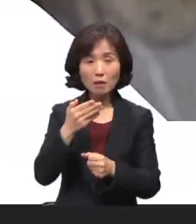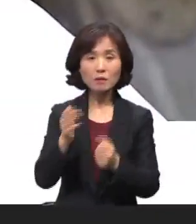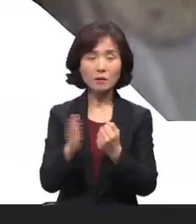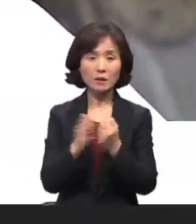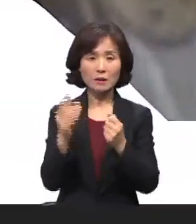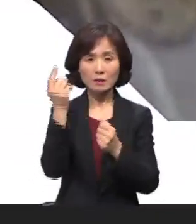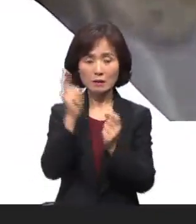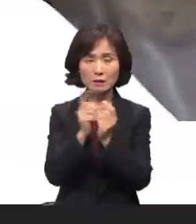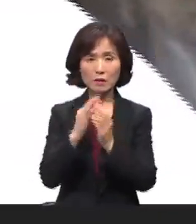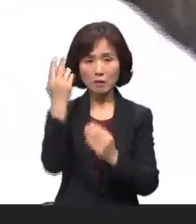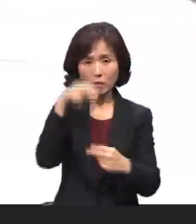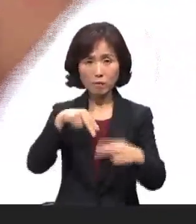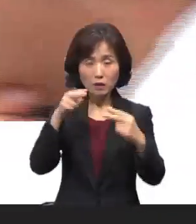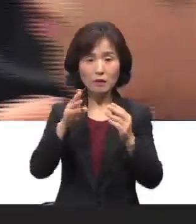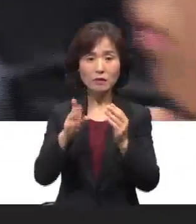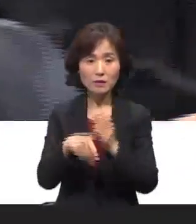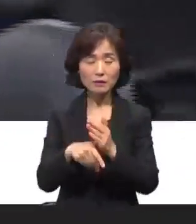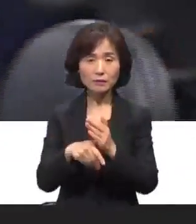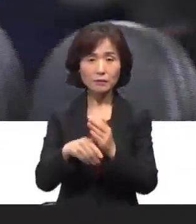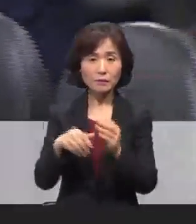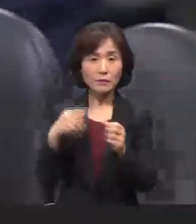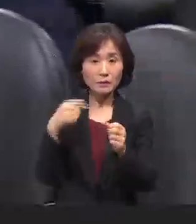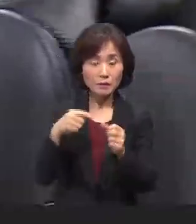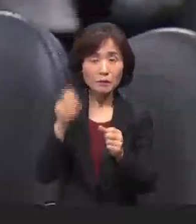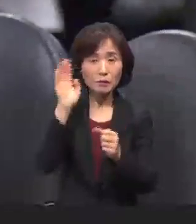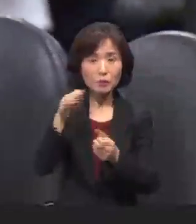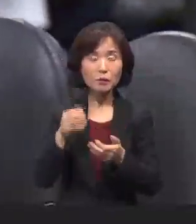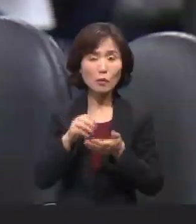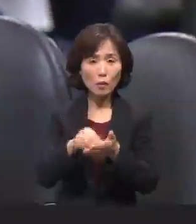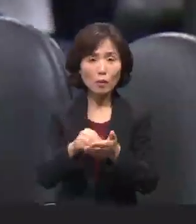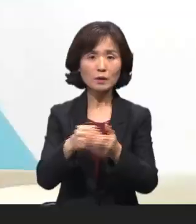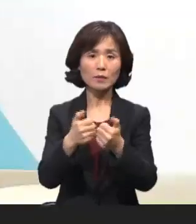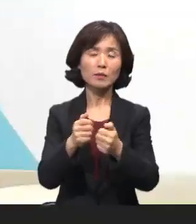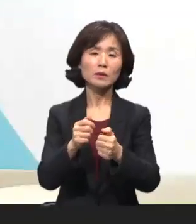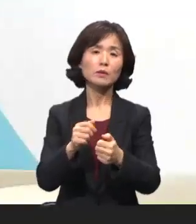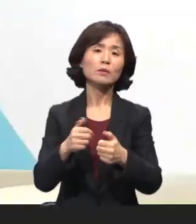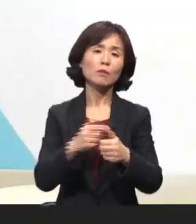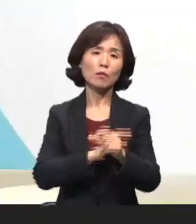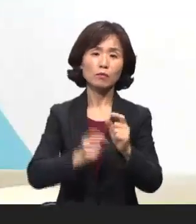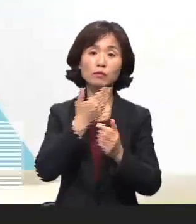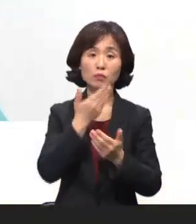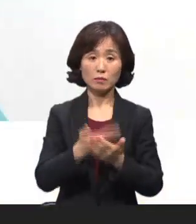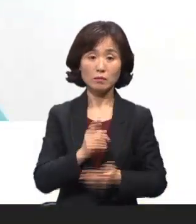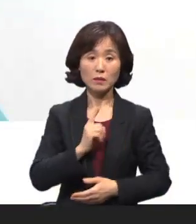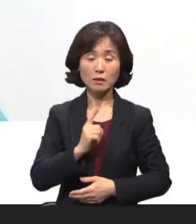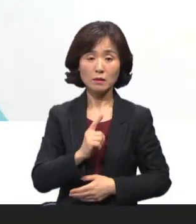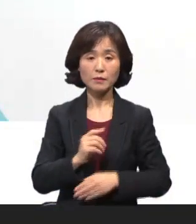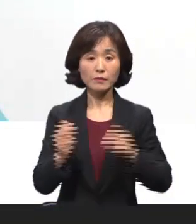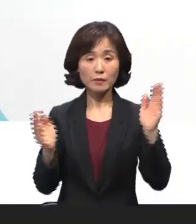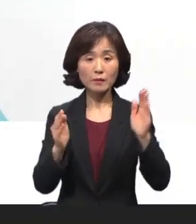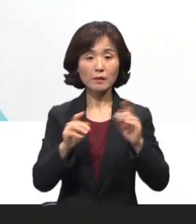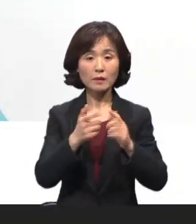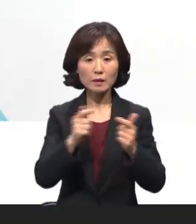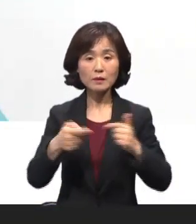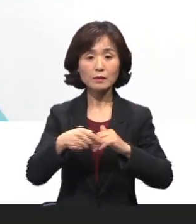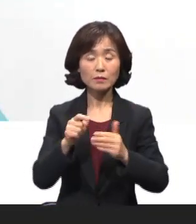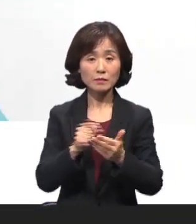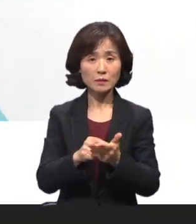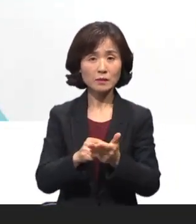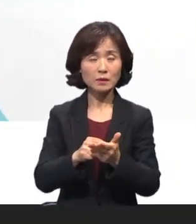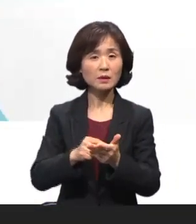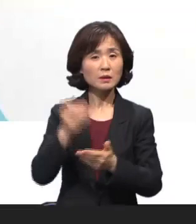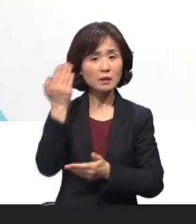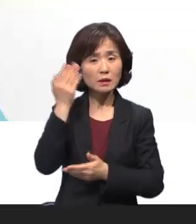관련 상담이나 지도 능력이 더 중요하다는 겁니다. 학생들에게 다양한 어떤 심리학적인